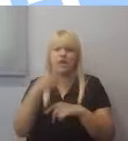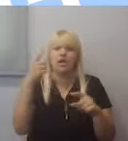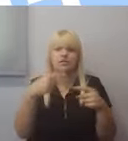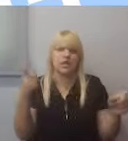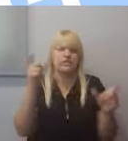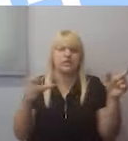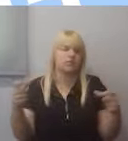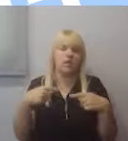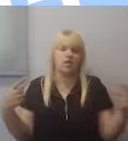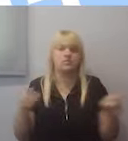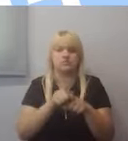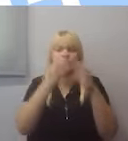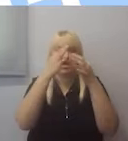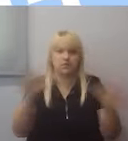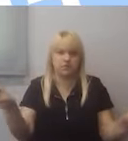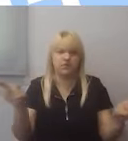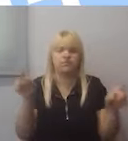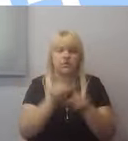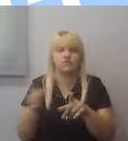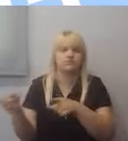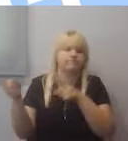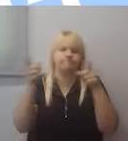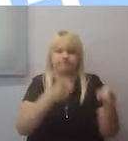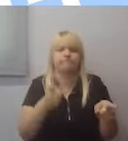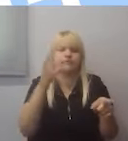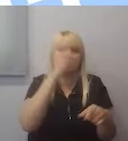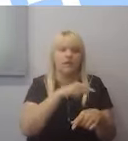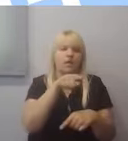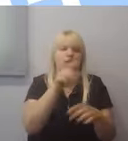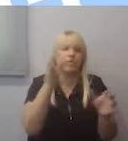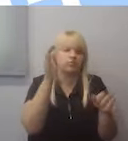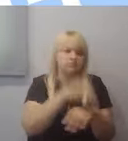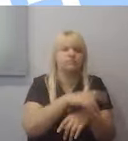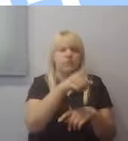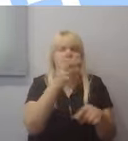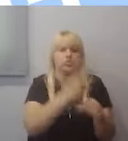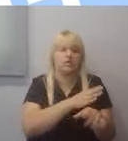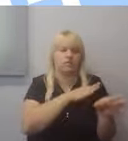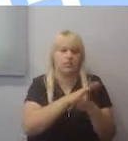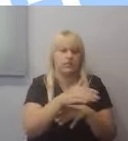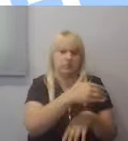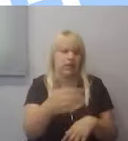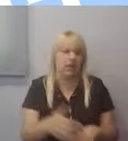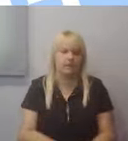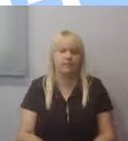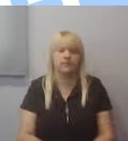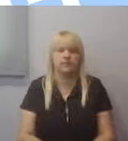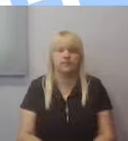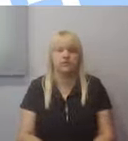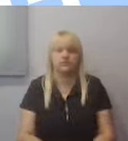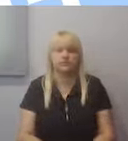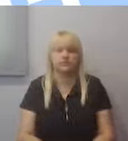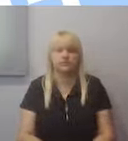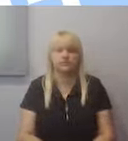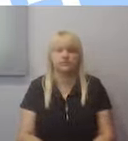atbrīvojā un mēs viņus varam novirzīt tieši šādu uzdevumu izpili ja nu lūk un